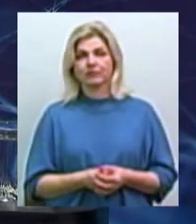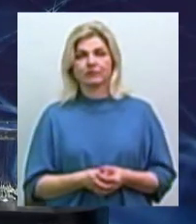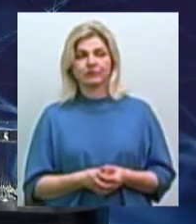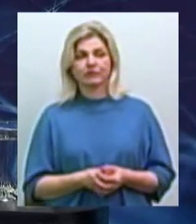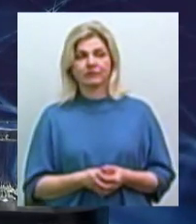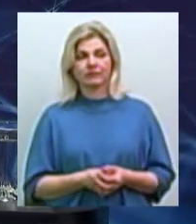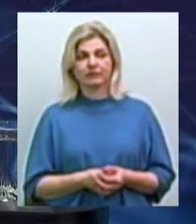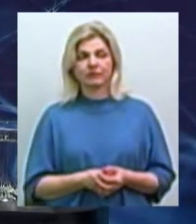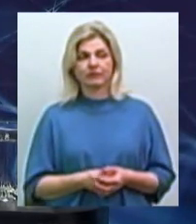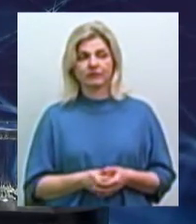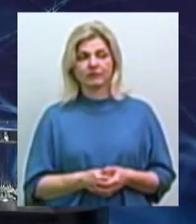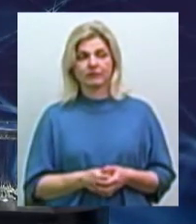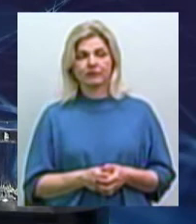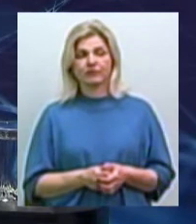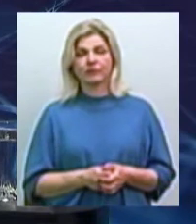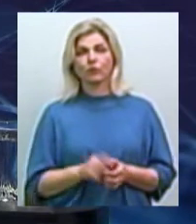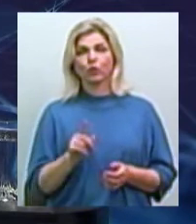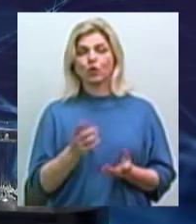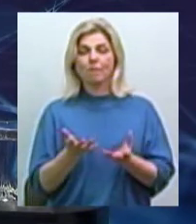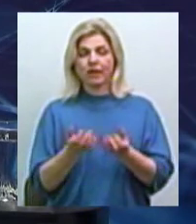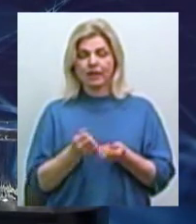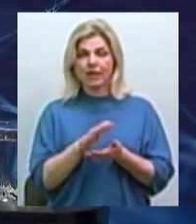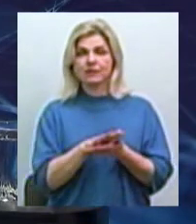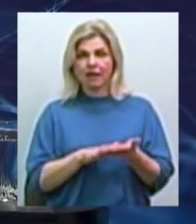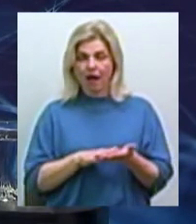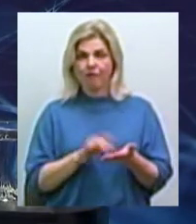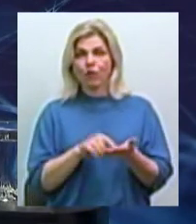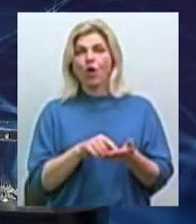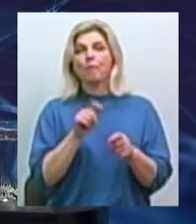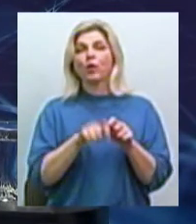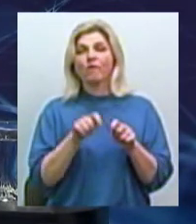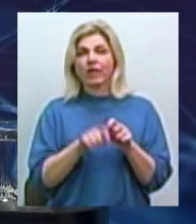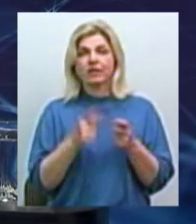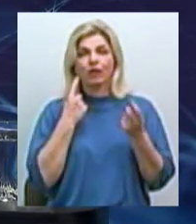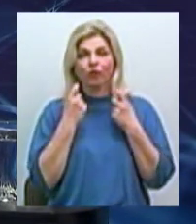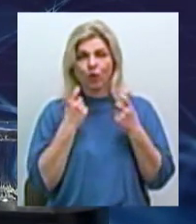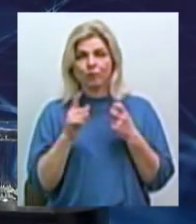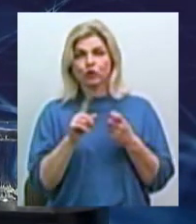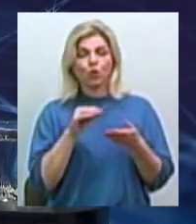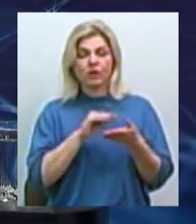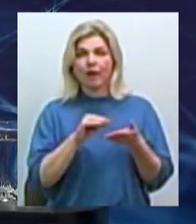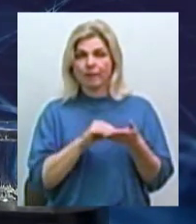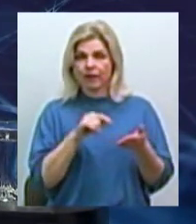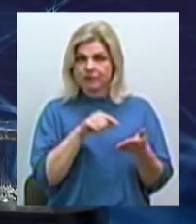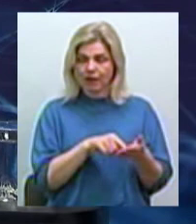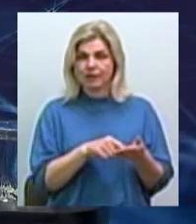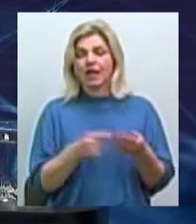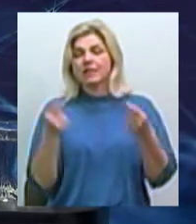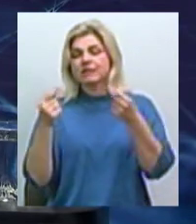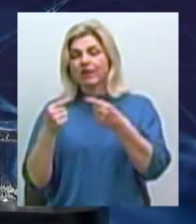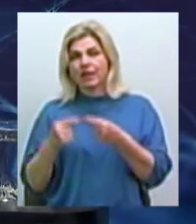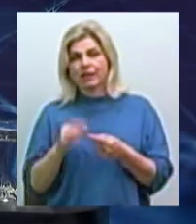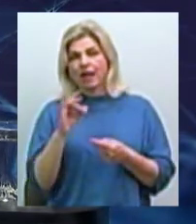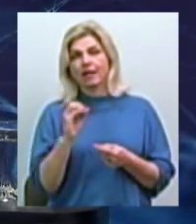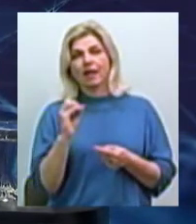її, тобто, щоб прийняти заяву, перевірити інформацію, яка вказана в заяві, звірити її з